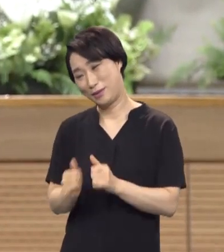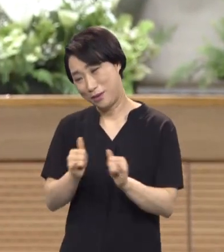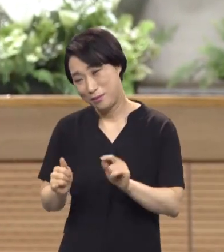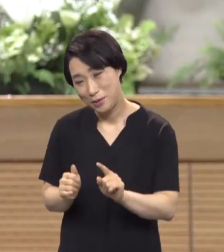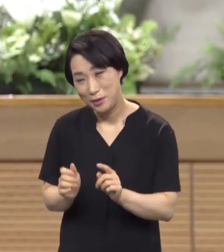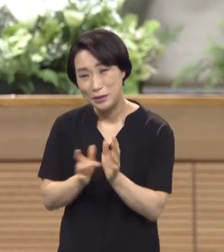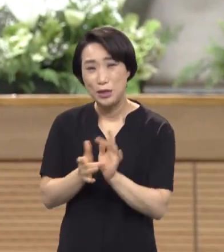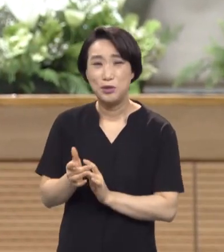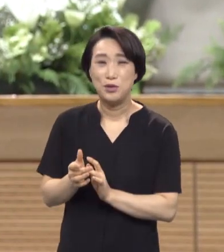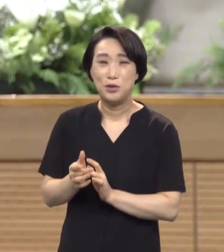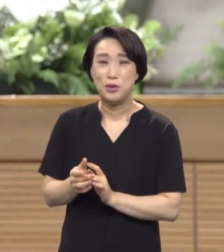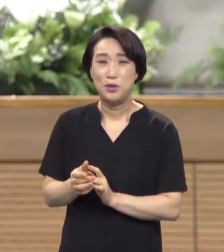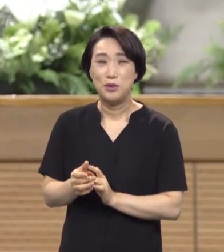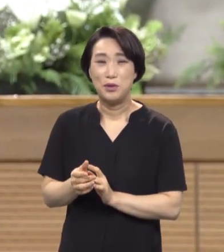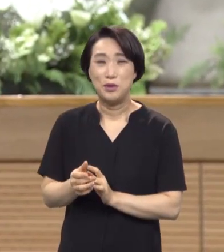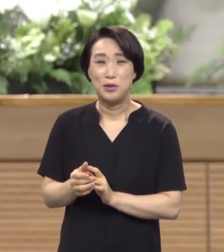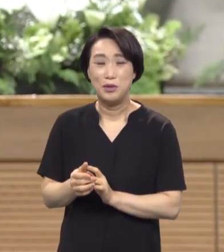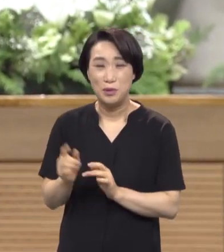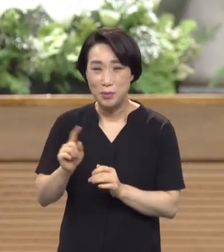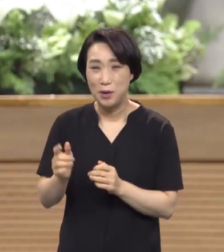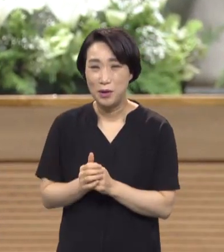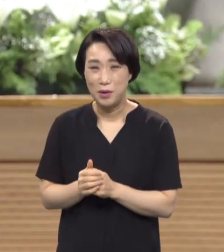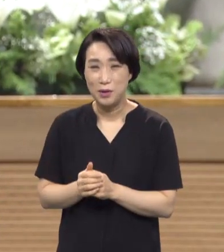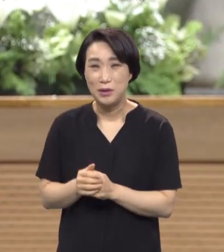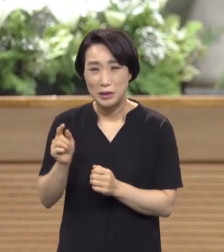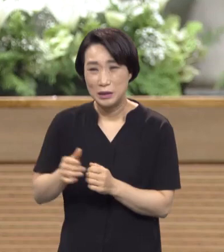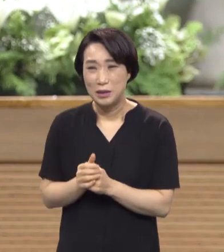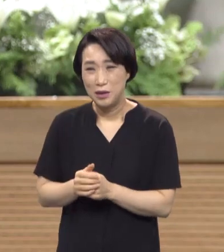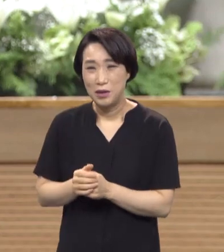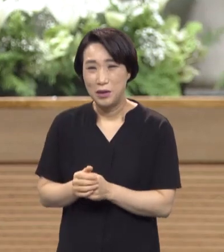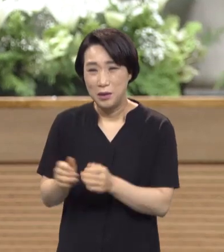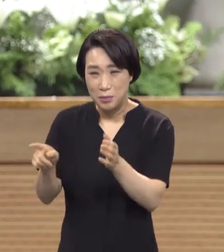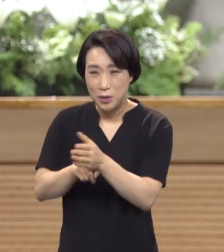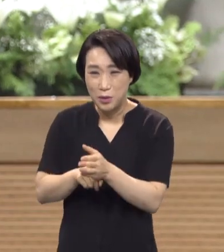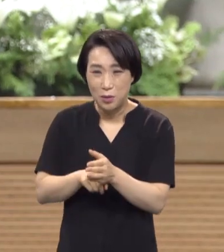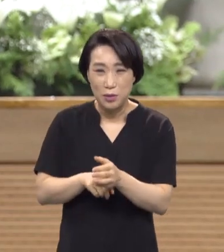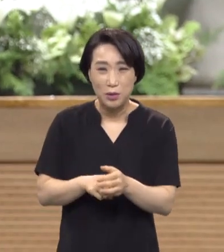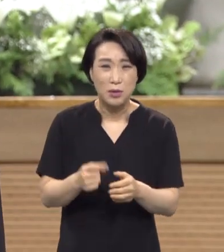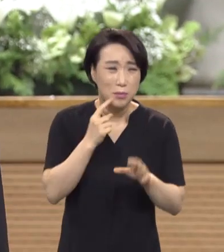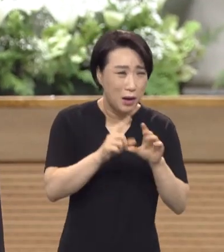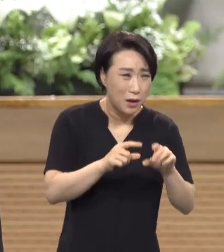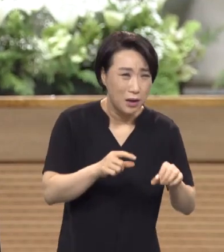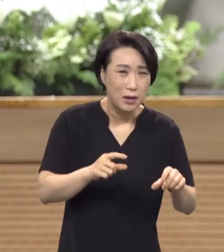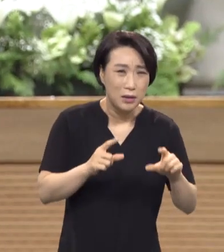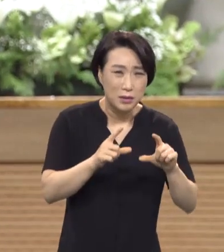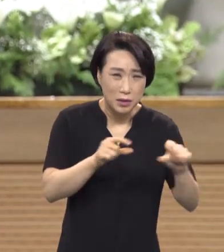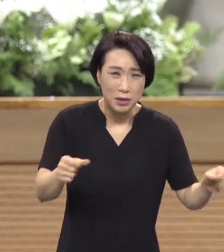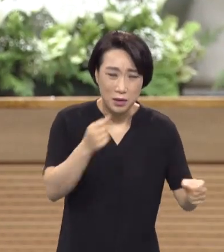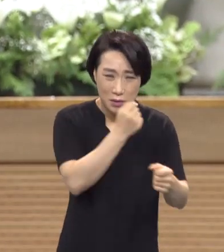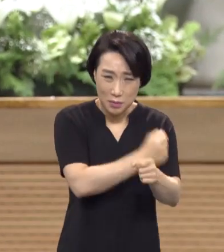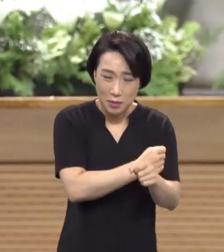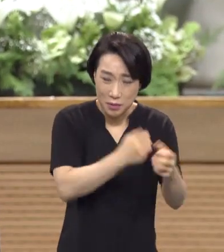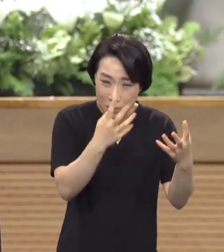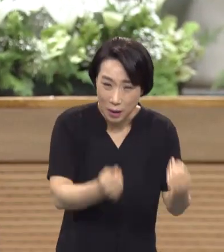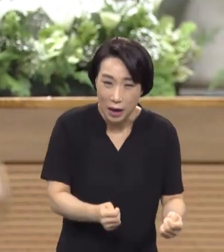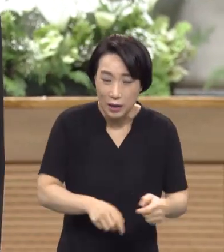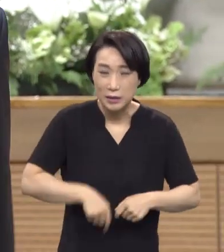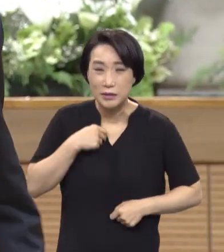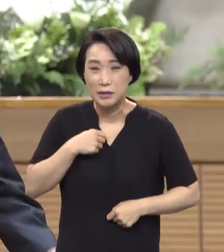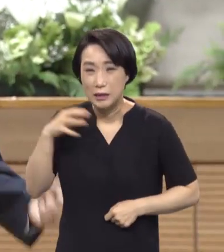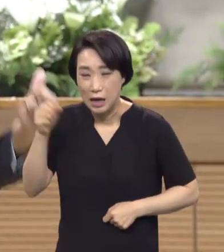이 수많은 길을 오면서 죽을 고비를 수없이 넘겨가면서 의의를 들고